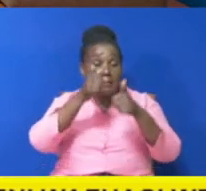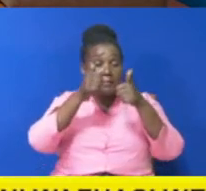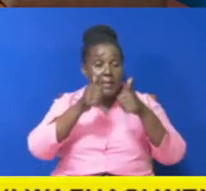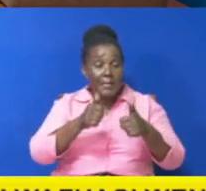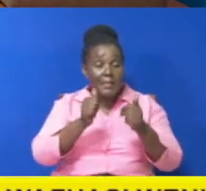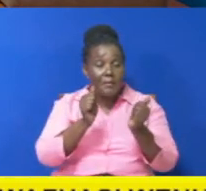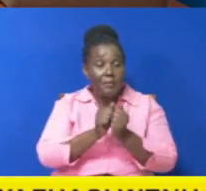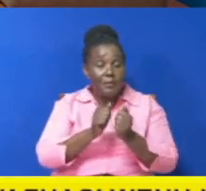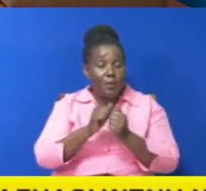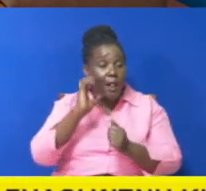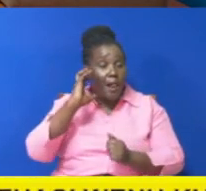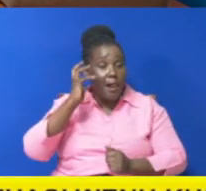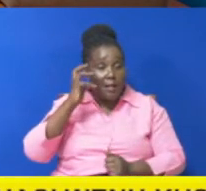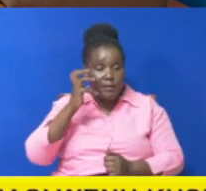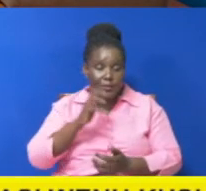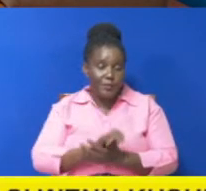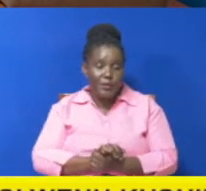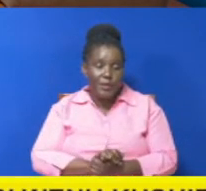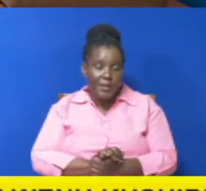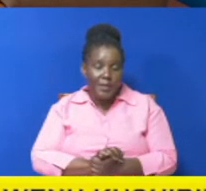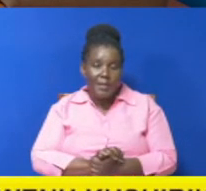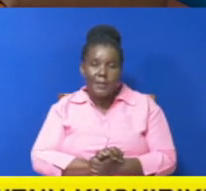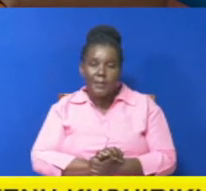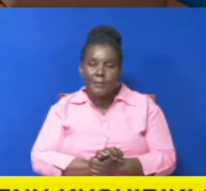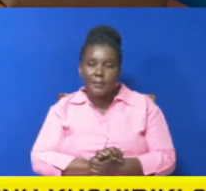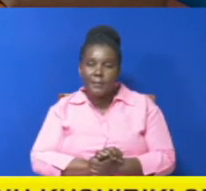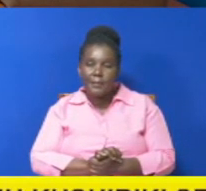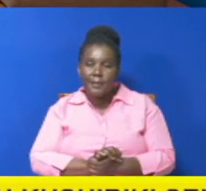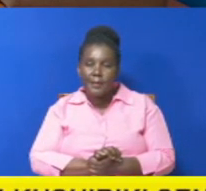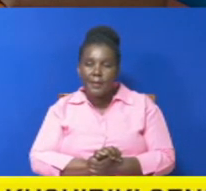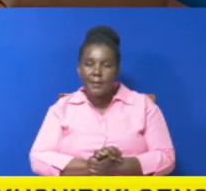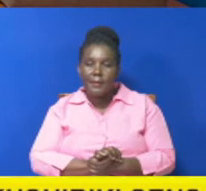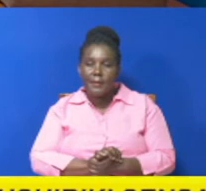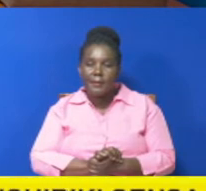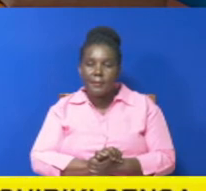hivi mara nyingi tunavifanya vya jamii kupitia, kuna program inaitwa